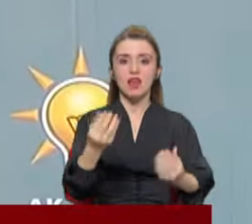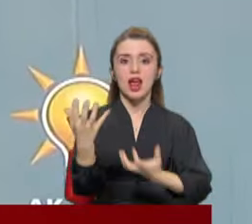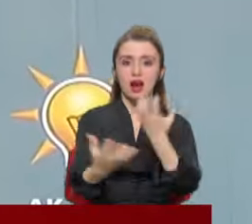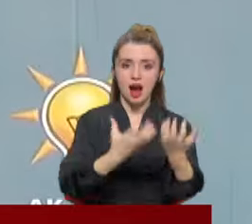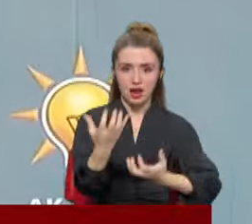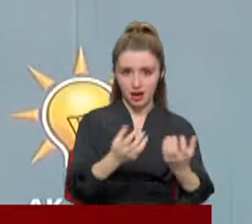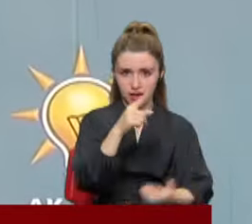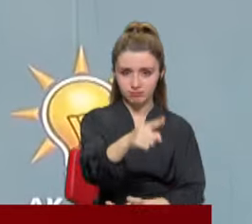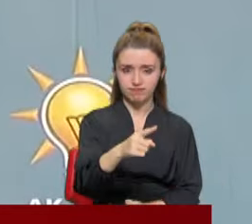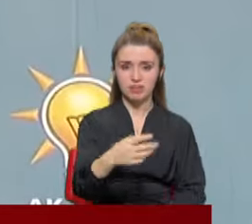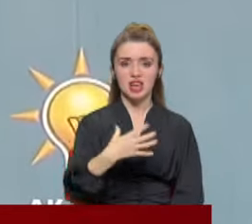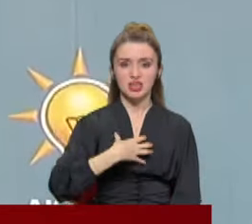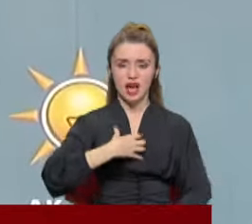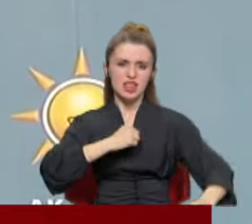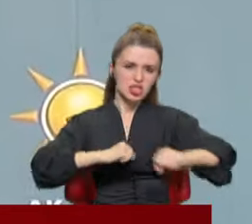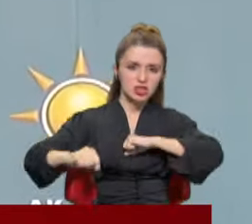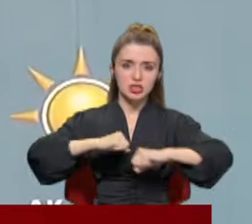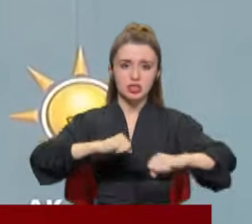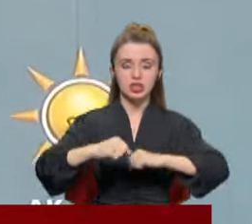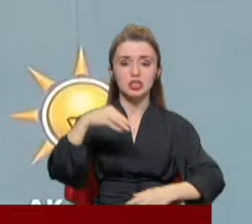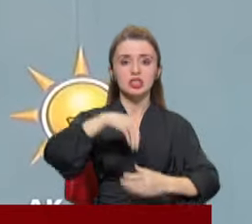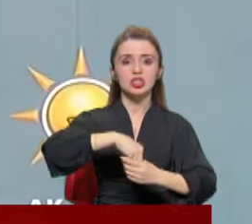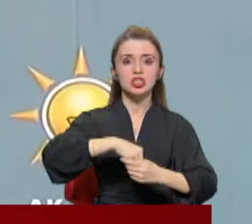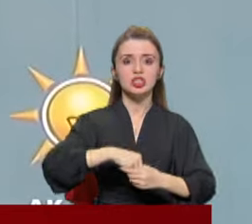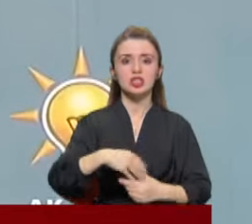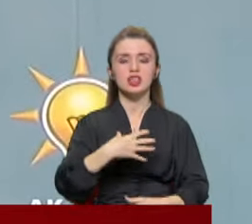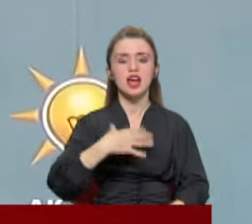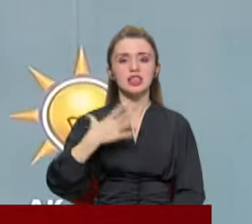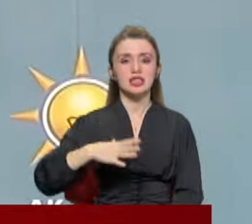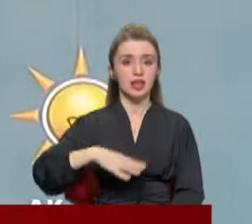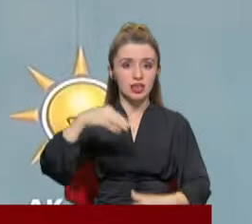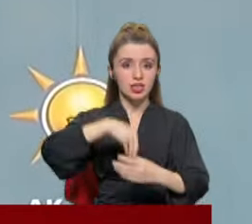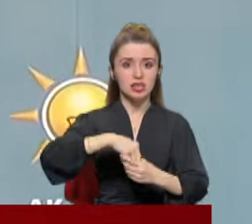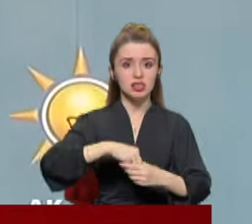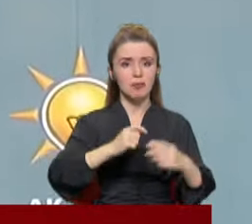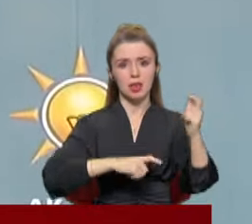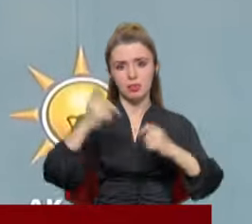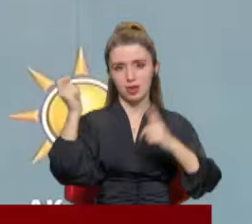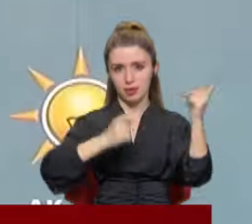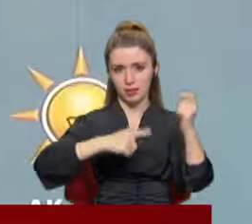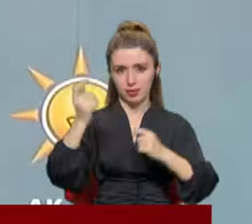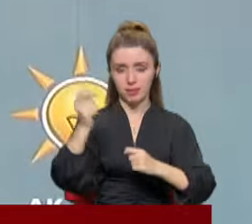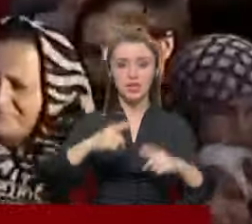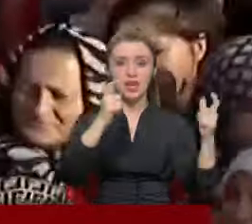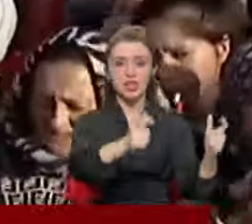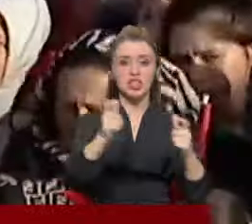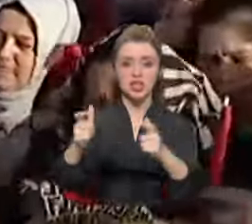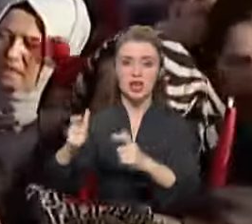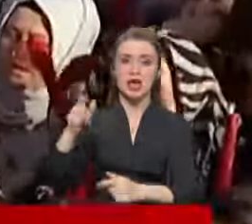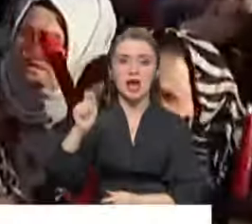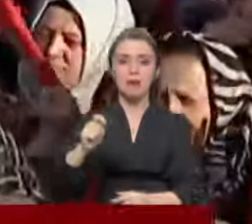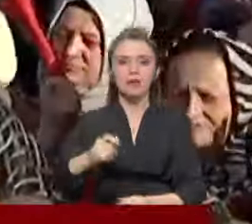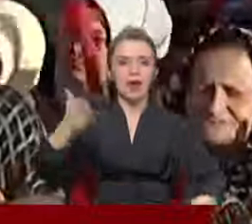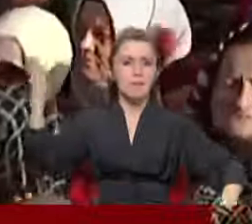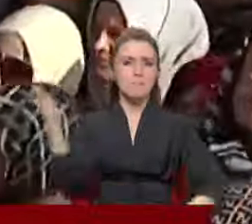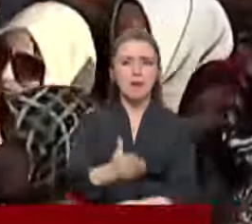kaynakları, şahsi hırsları, heva ve hevesleri uğrunda çarçur etmişlerdir. Şehirlerine yaptıkları